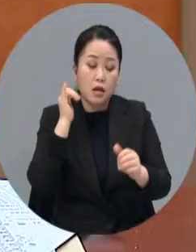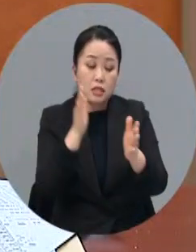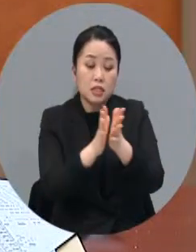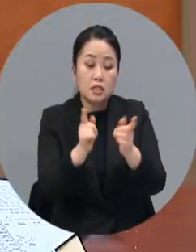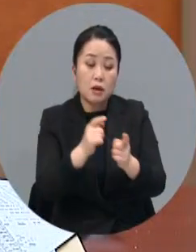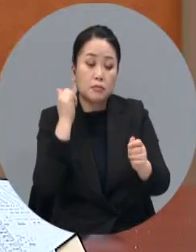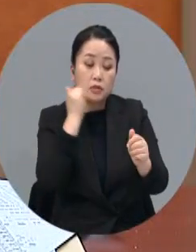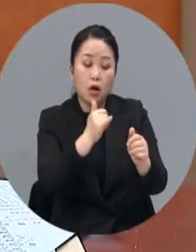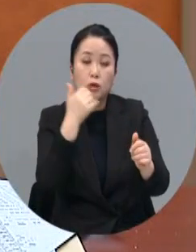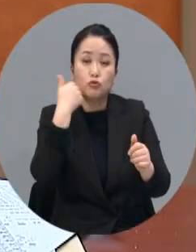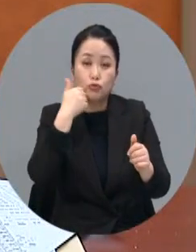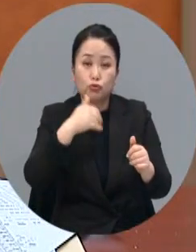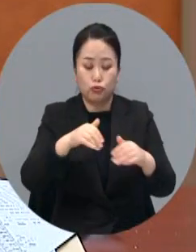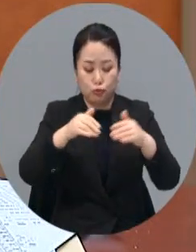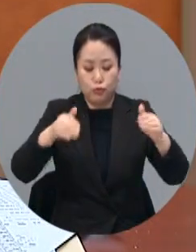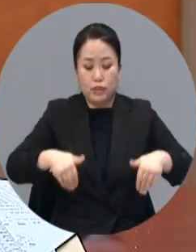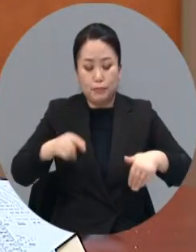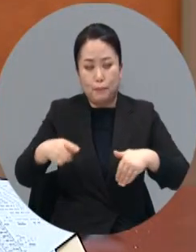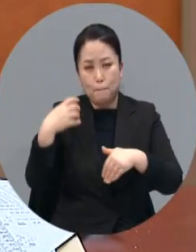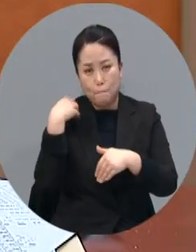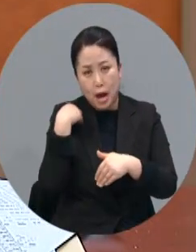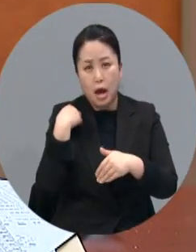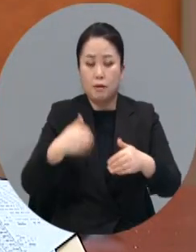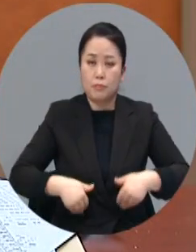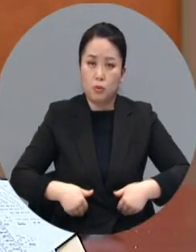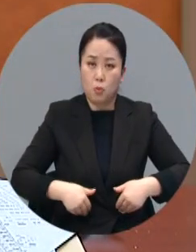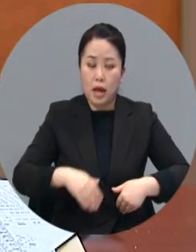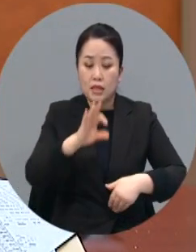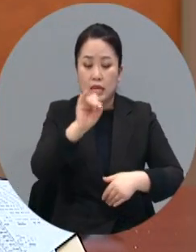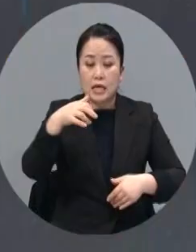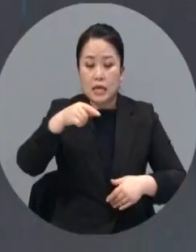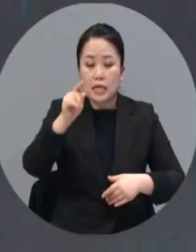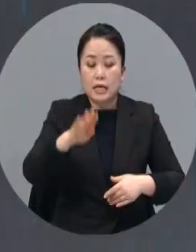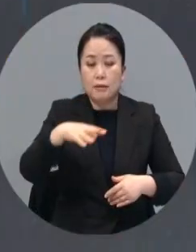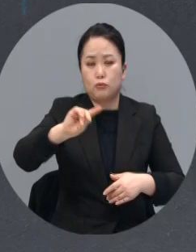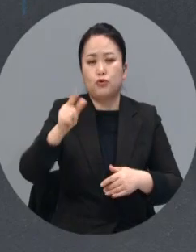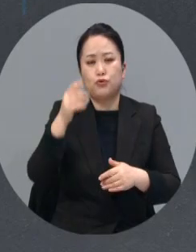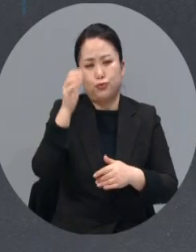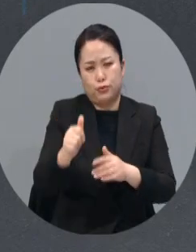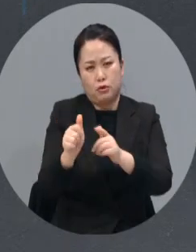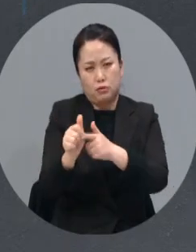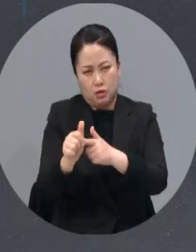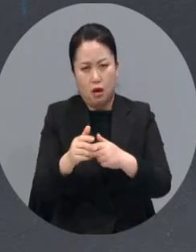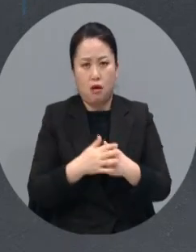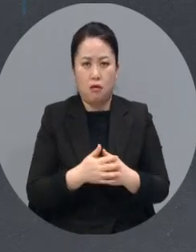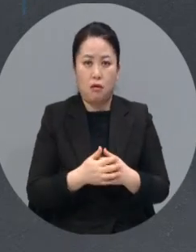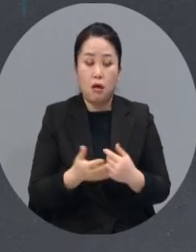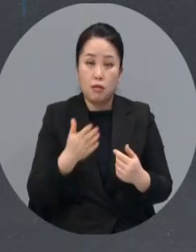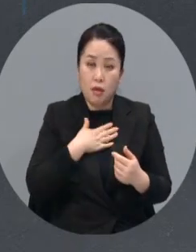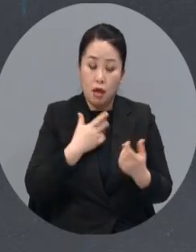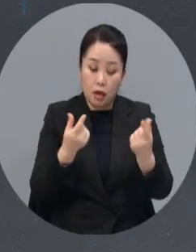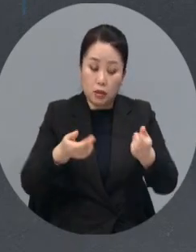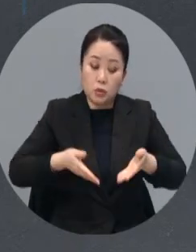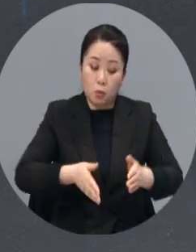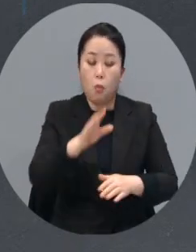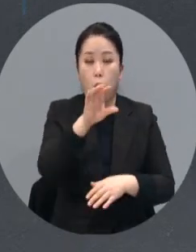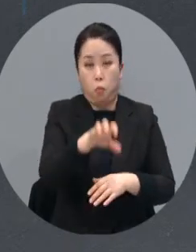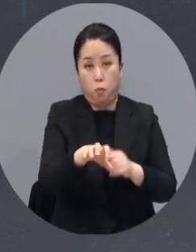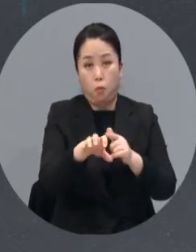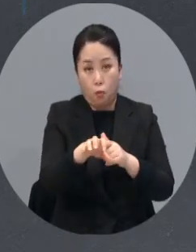사람은 정치 중립 의무가 있는 이갑준 구청장이었습니다. 내 같은 고향인데 주변에 그